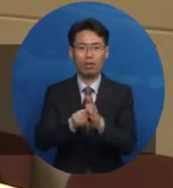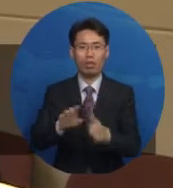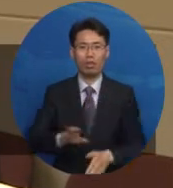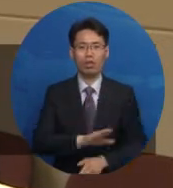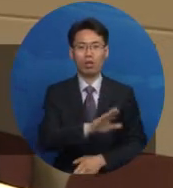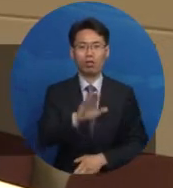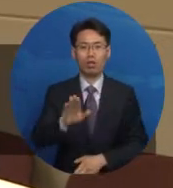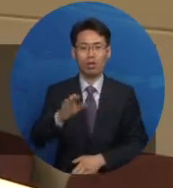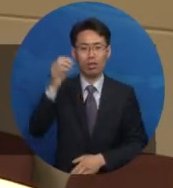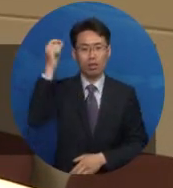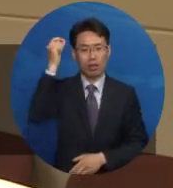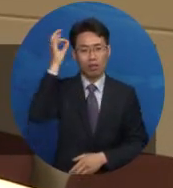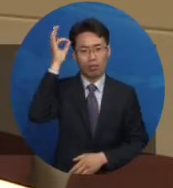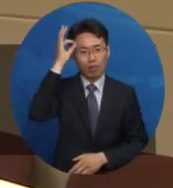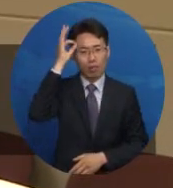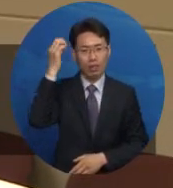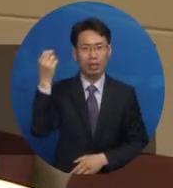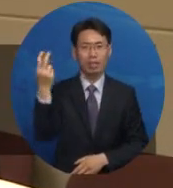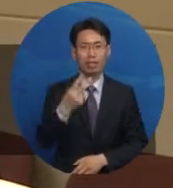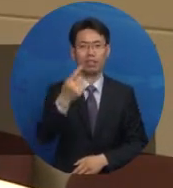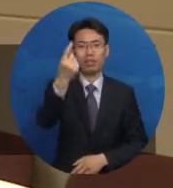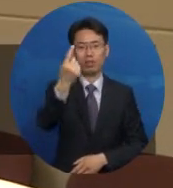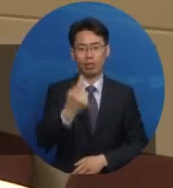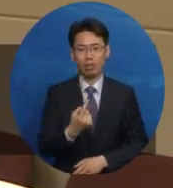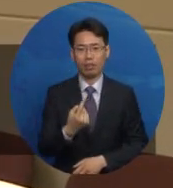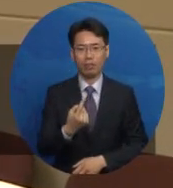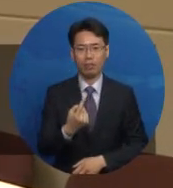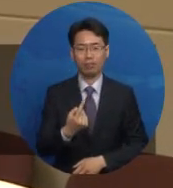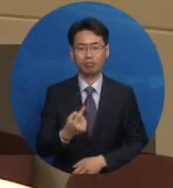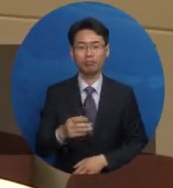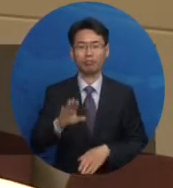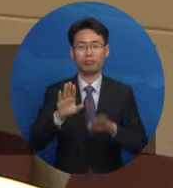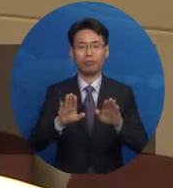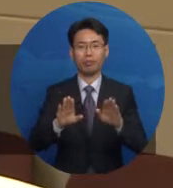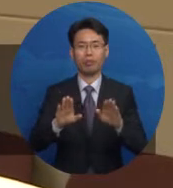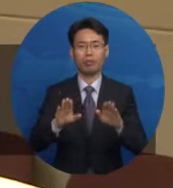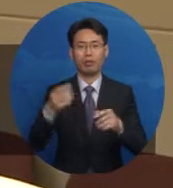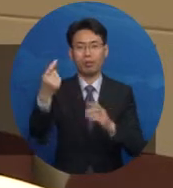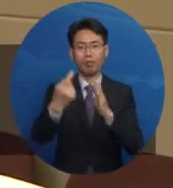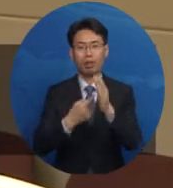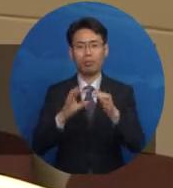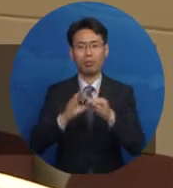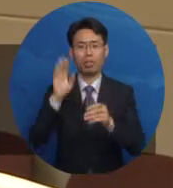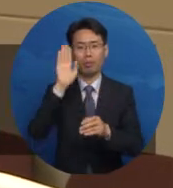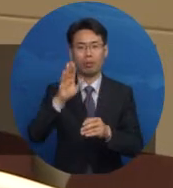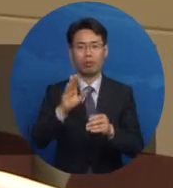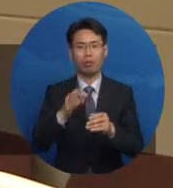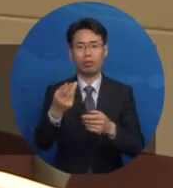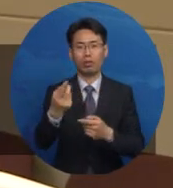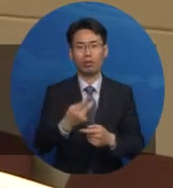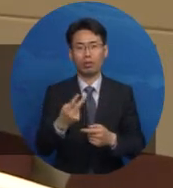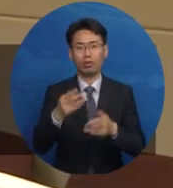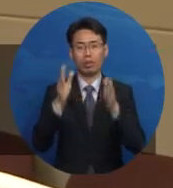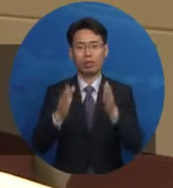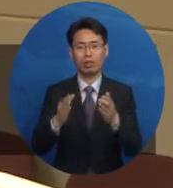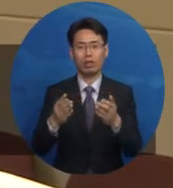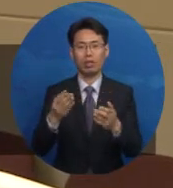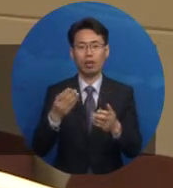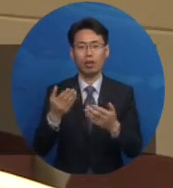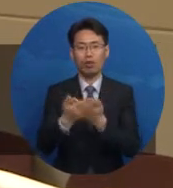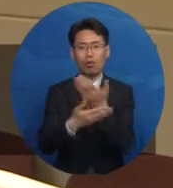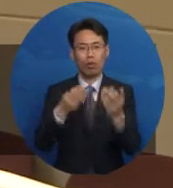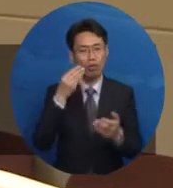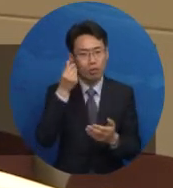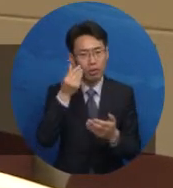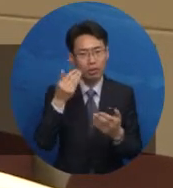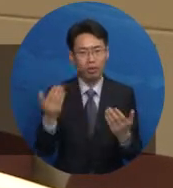После первой встречи у нас возникли вопросы по нашему дальнейшему сотрудничеству. Мы приехали сегодня обсудить конкретику данных